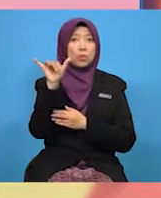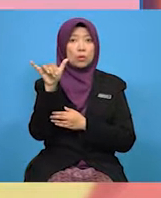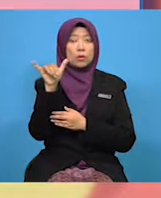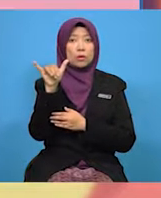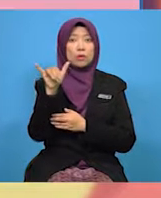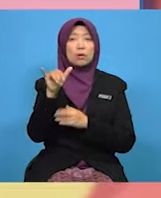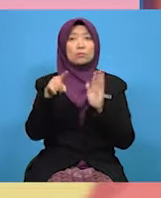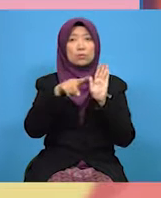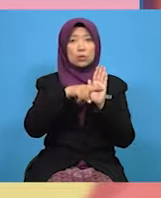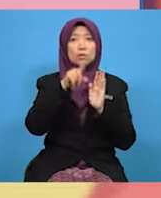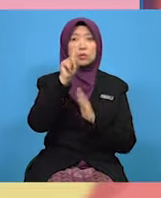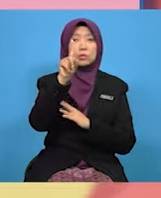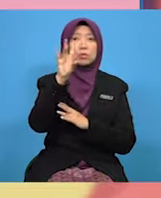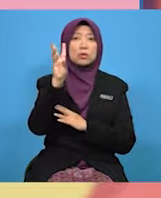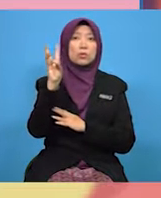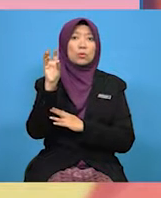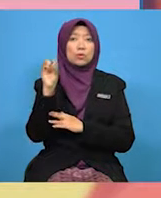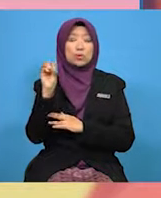8w tolak